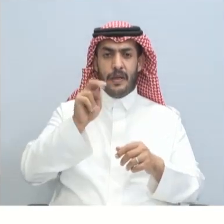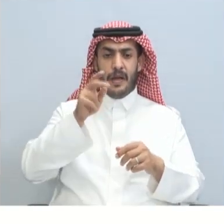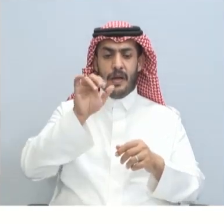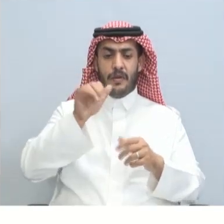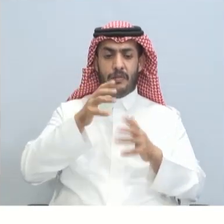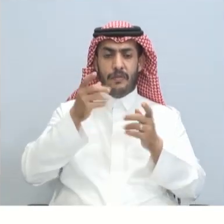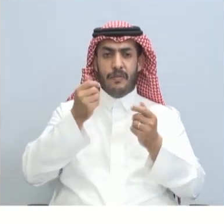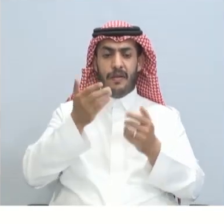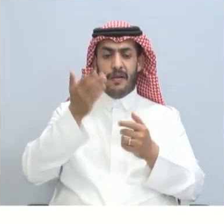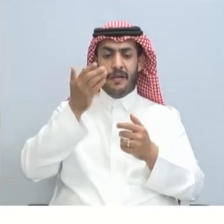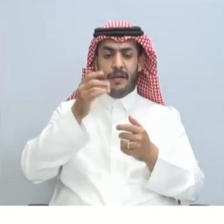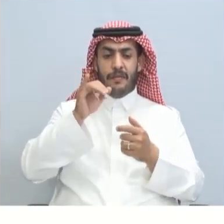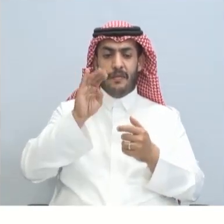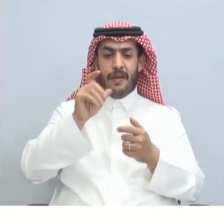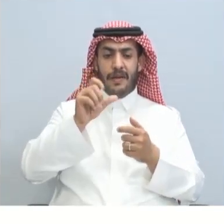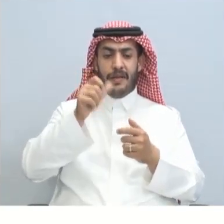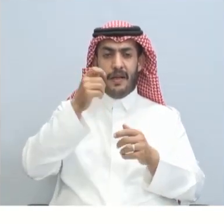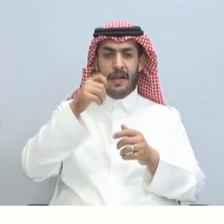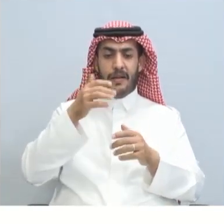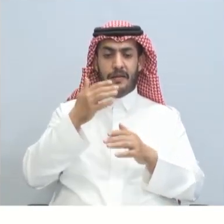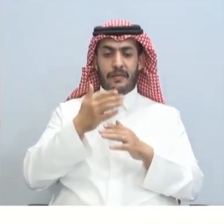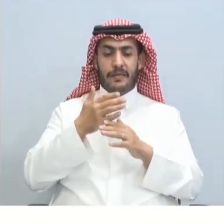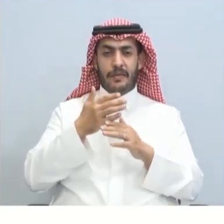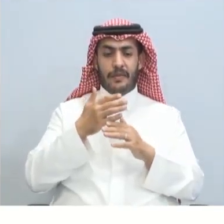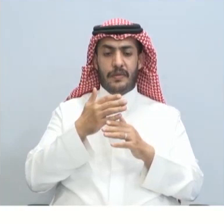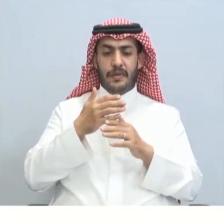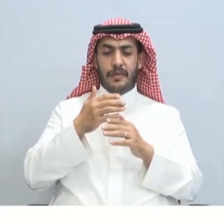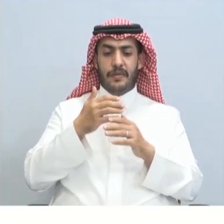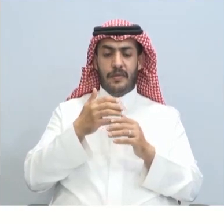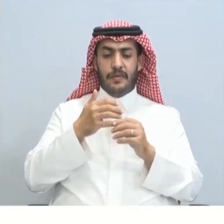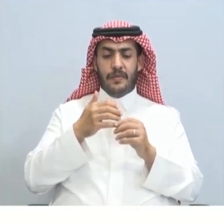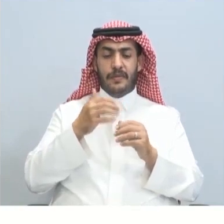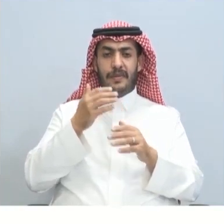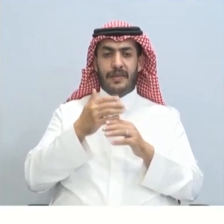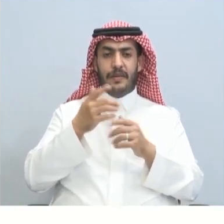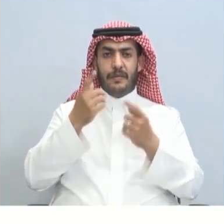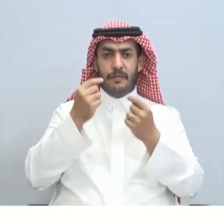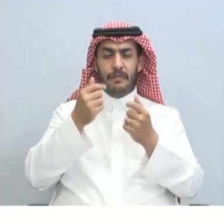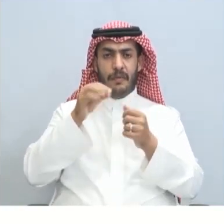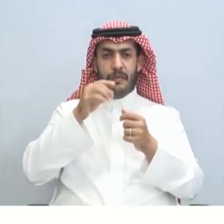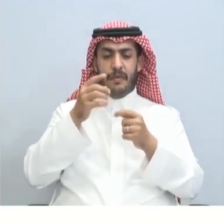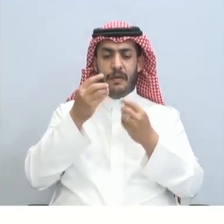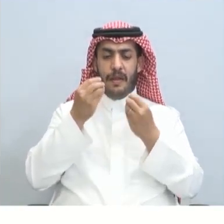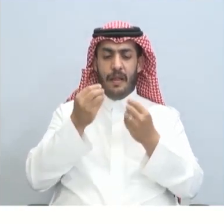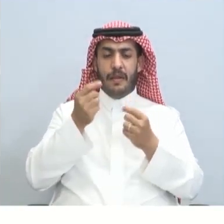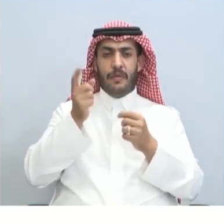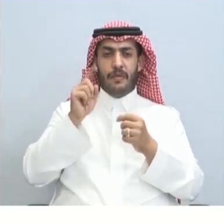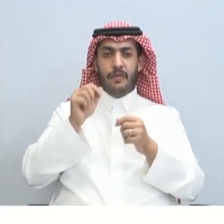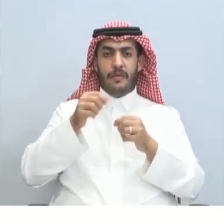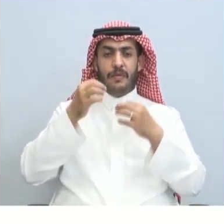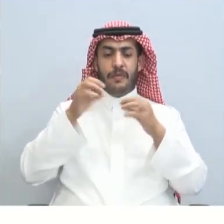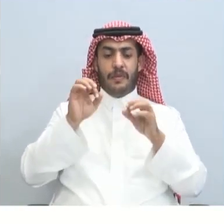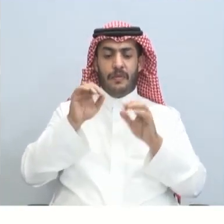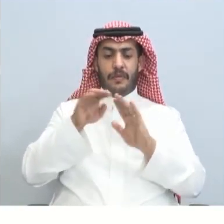اكثر قيمه من المايكا احسنتم بارك الله فيكم لندرته وكذلك